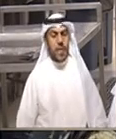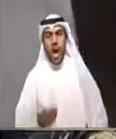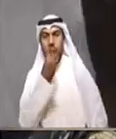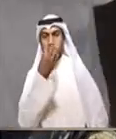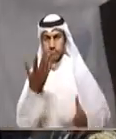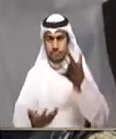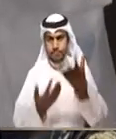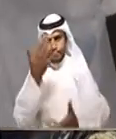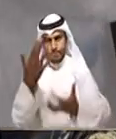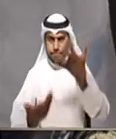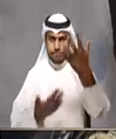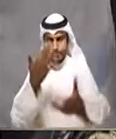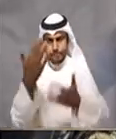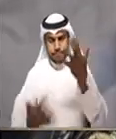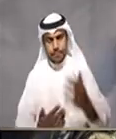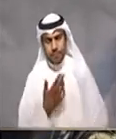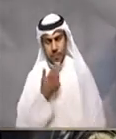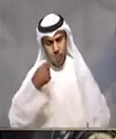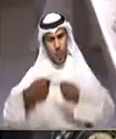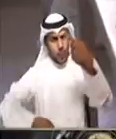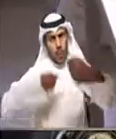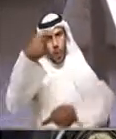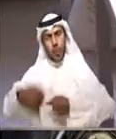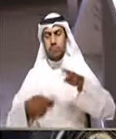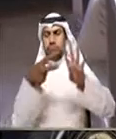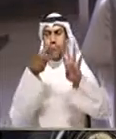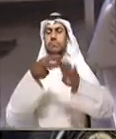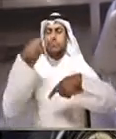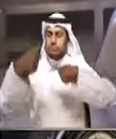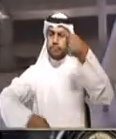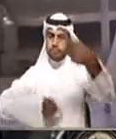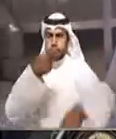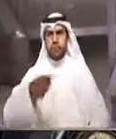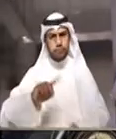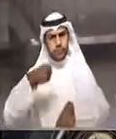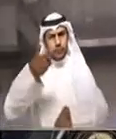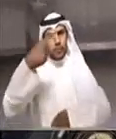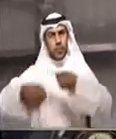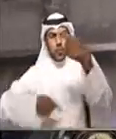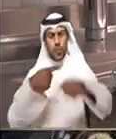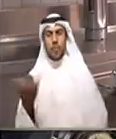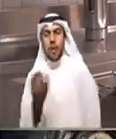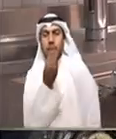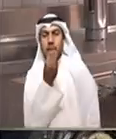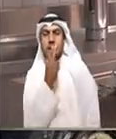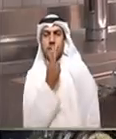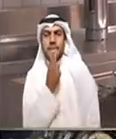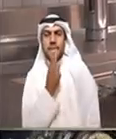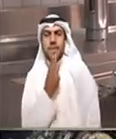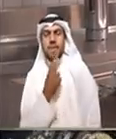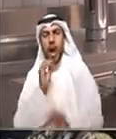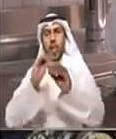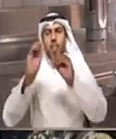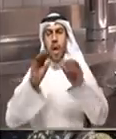أحد الأقسام الفعالة والحيوية التي لا تهدأ، فهم يعملون على مدار الساعة لتأمين الوجبات الصحية لكافة